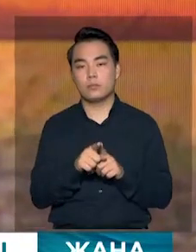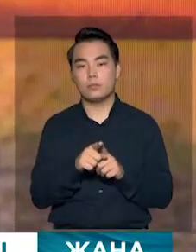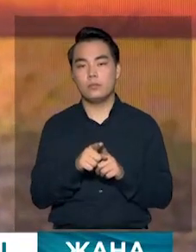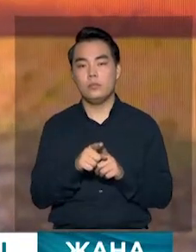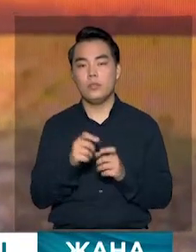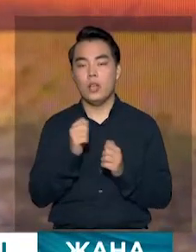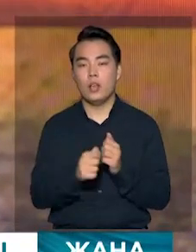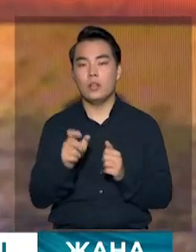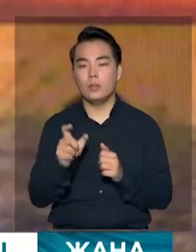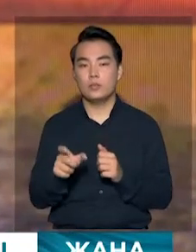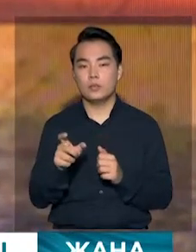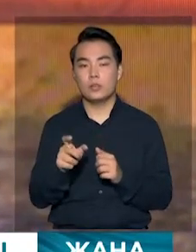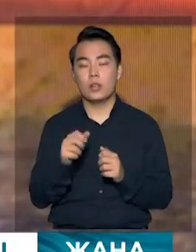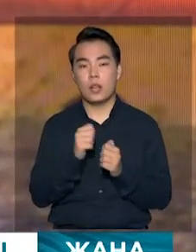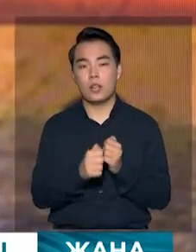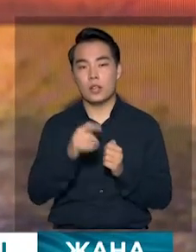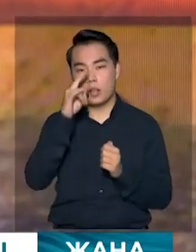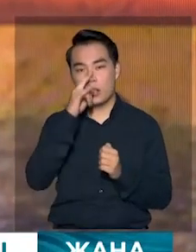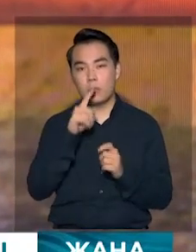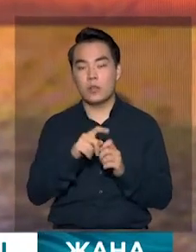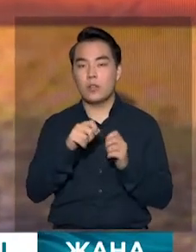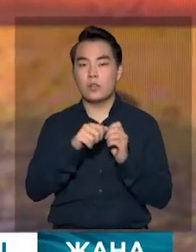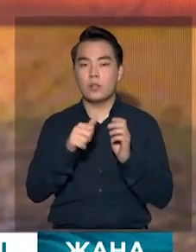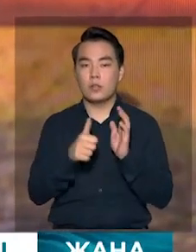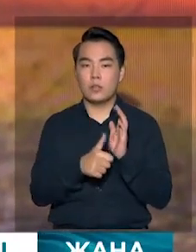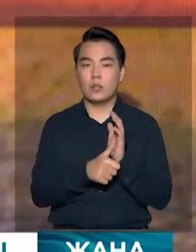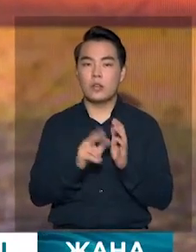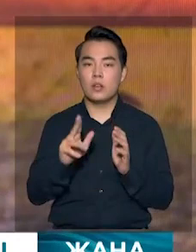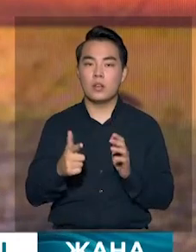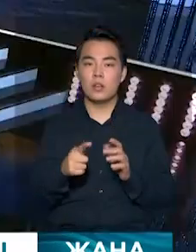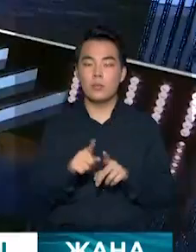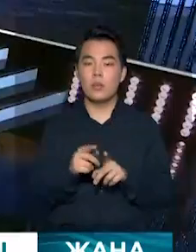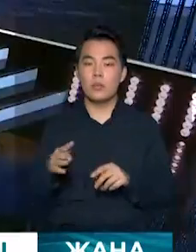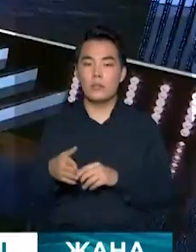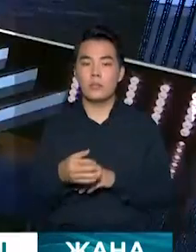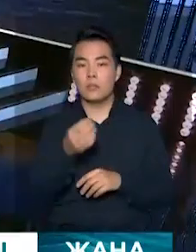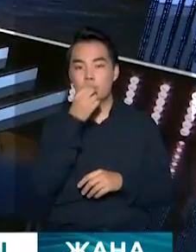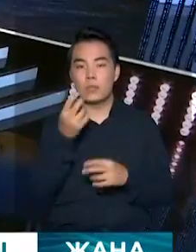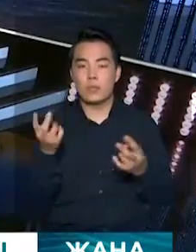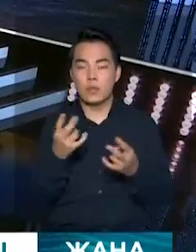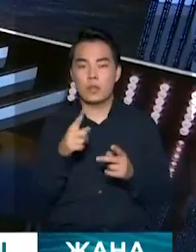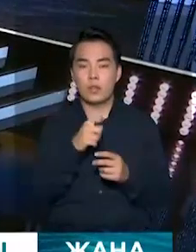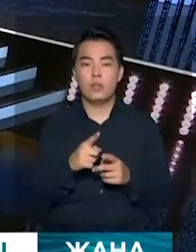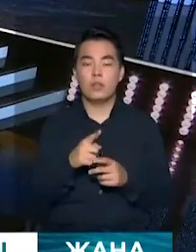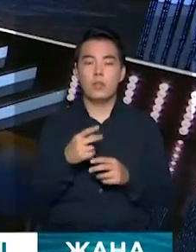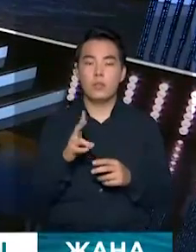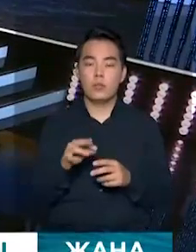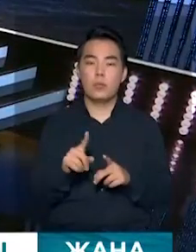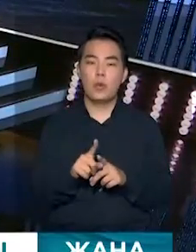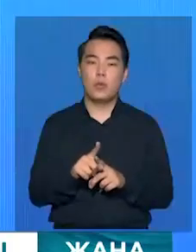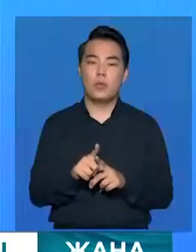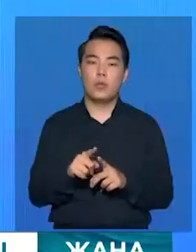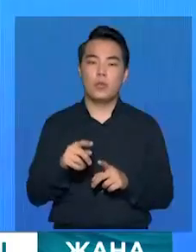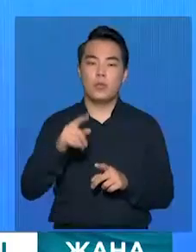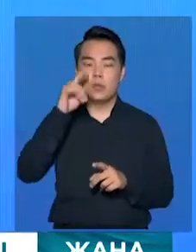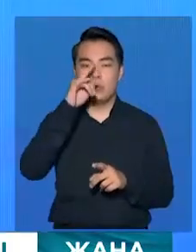әрбір қазақстандық жылына 16 келі балық тұтыну керек дейді, бірақ өкінішке орай